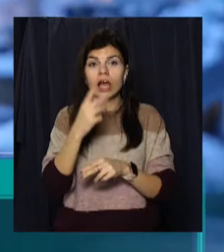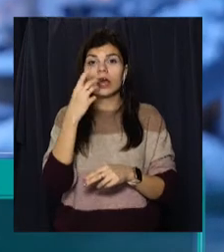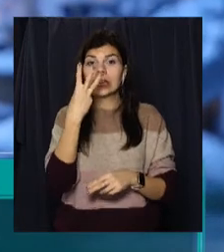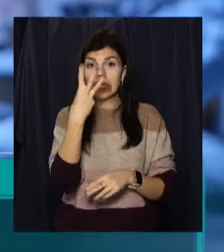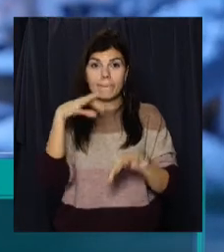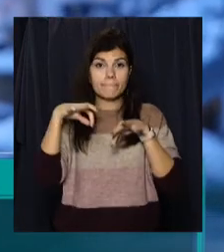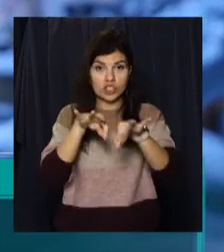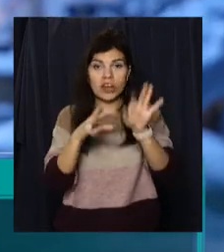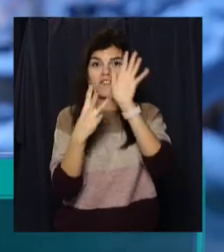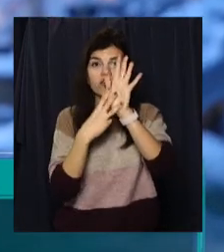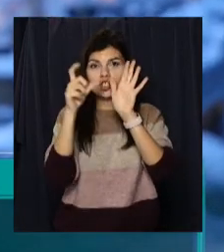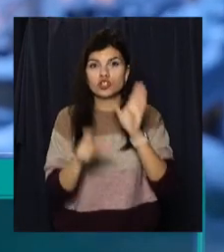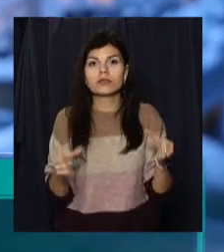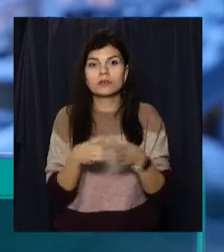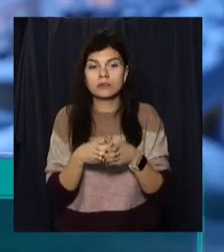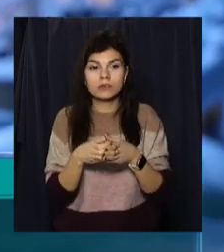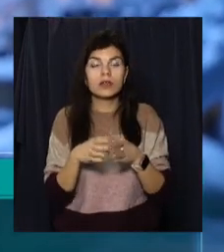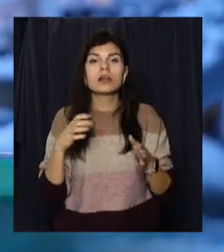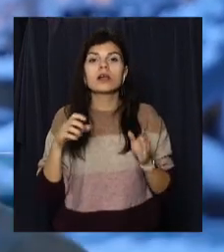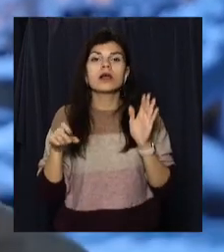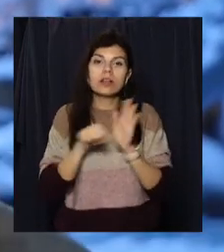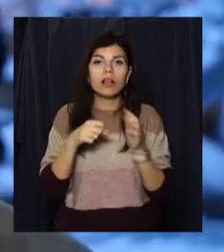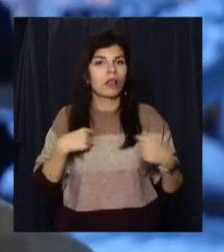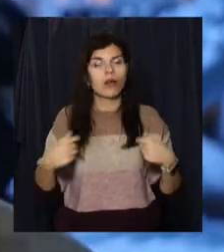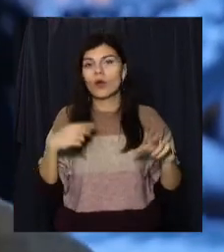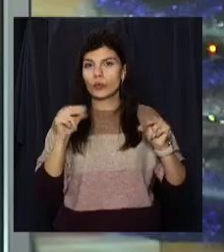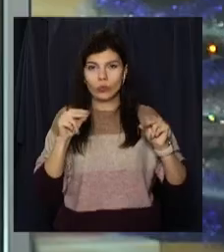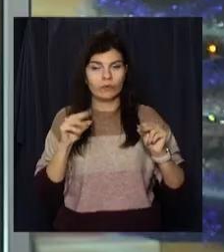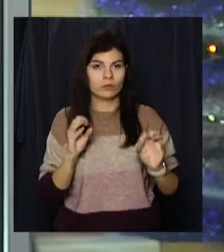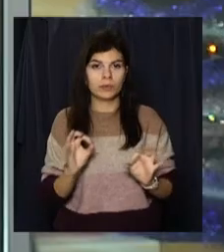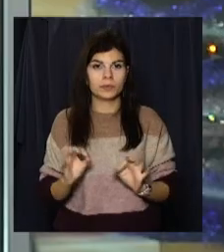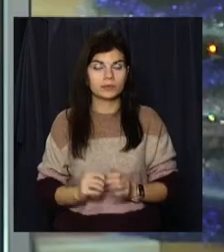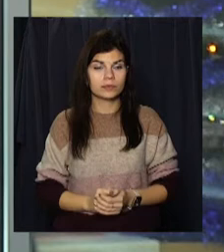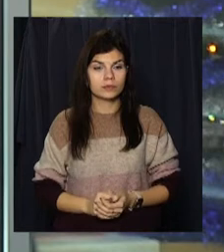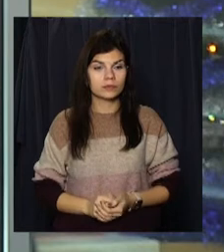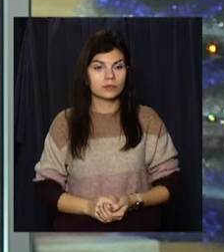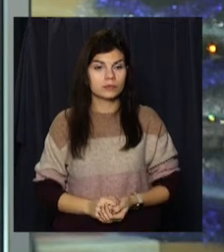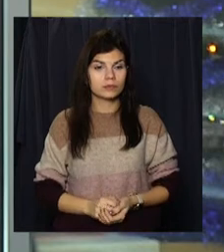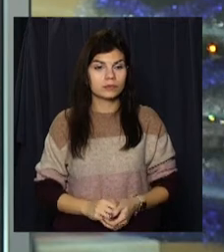одиниці техніки і 8 чоловік особового складу. Загиблих та постраждалих на пожежі немає.